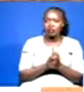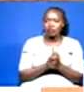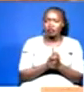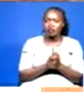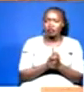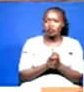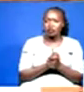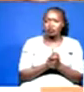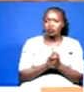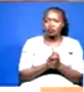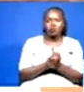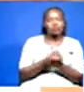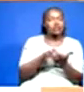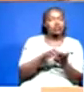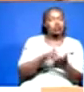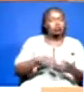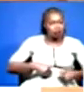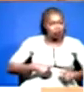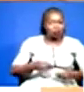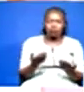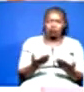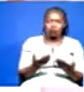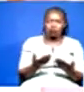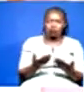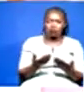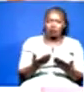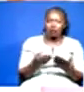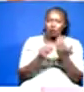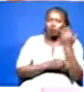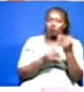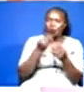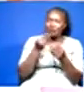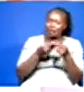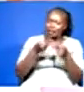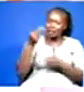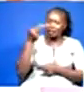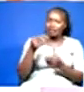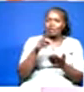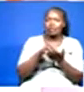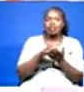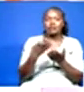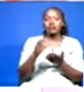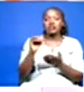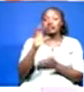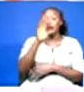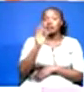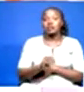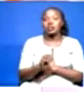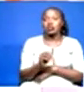Cases of malnutrition is rising. We have seen some places it has reached 50%. 50% of